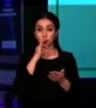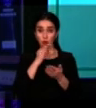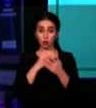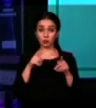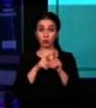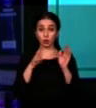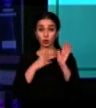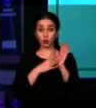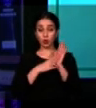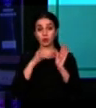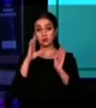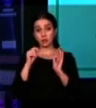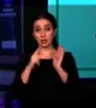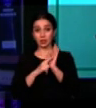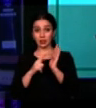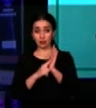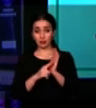Javoblarimiz 9 va 7.